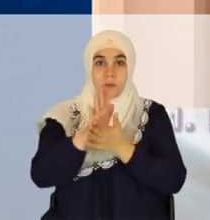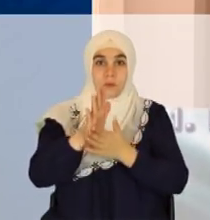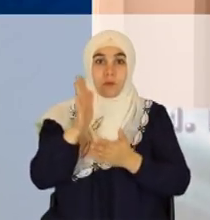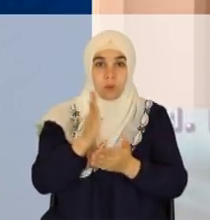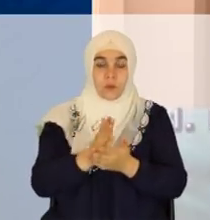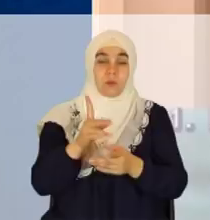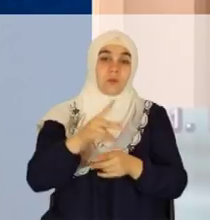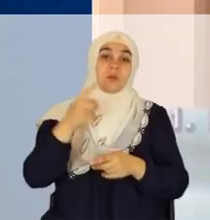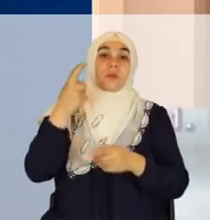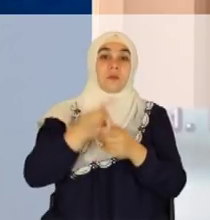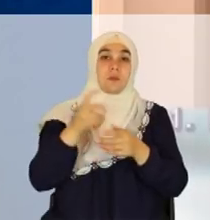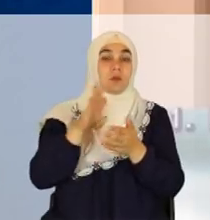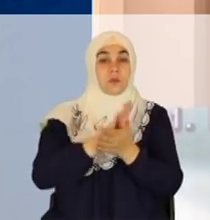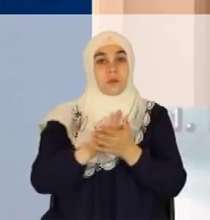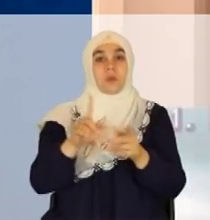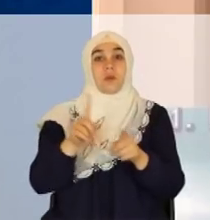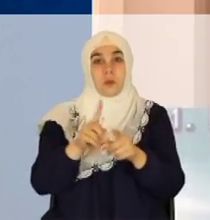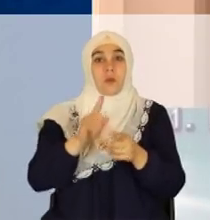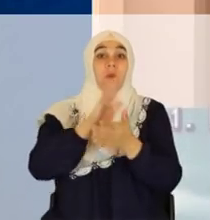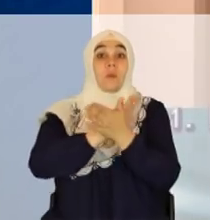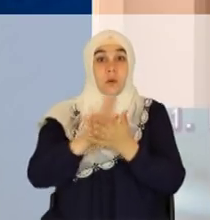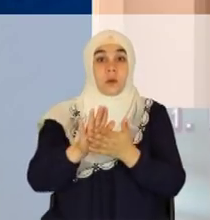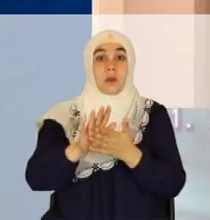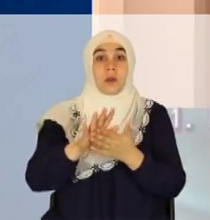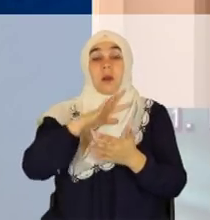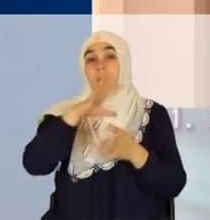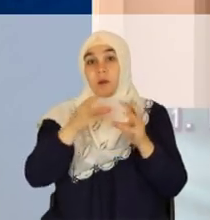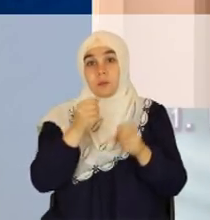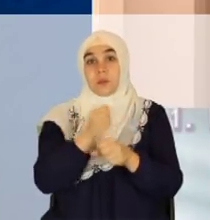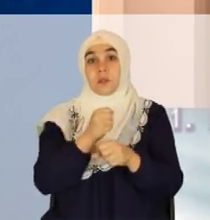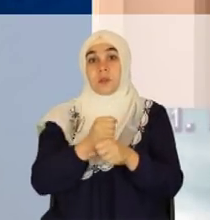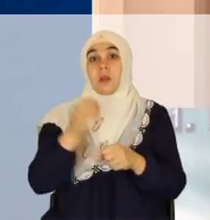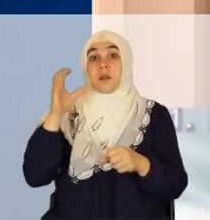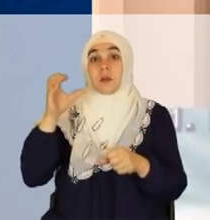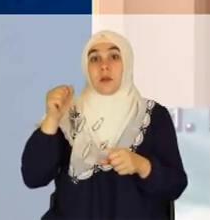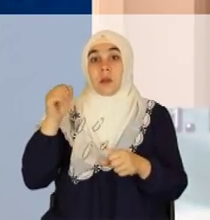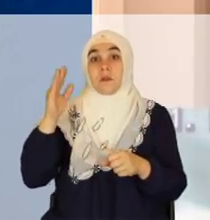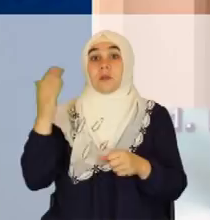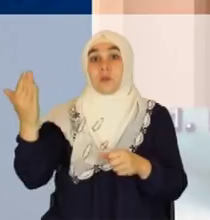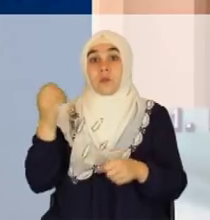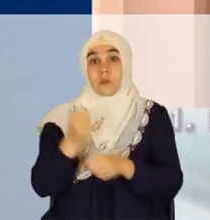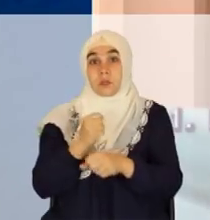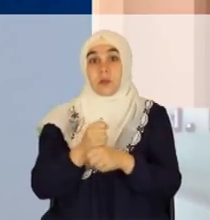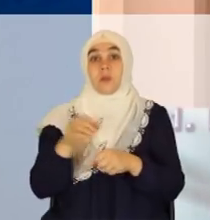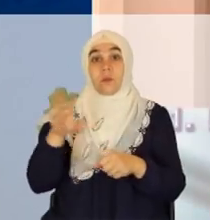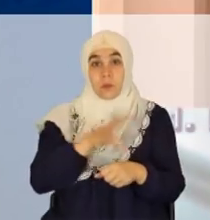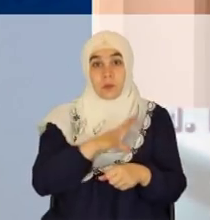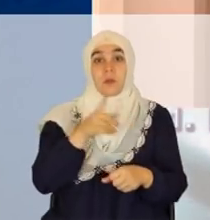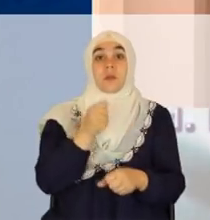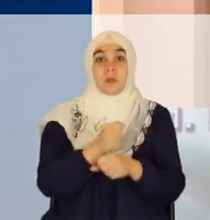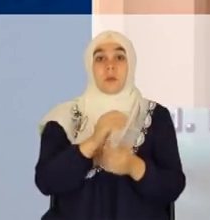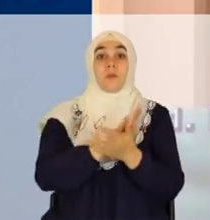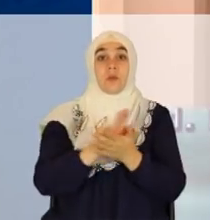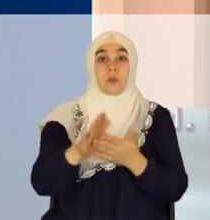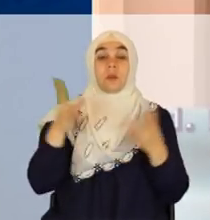shu. Bular ham pokdir. Bular ham payg'ambarlarning sunnati, fitrati. Ana bu ham pokdirni